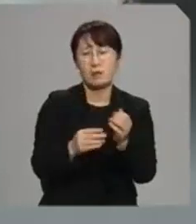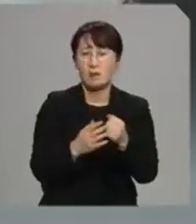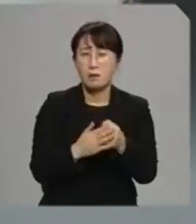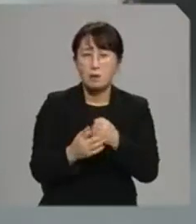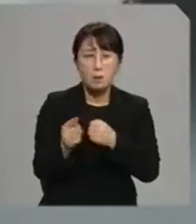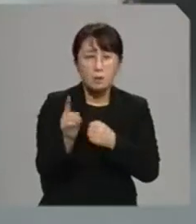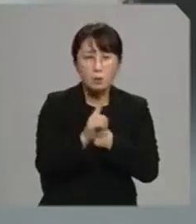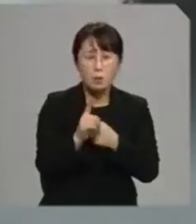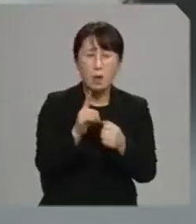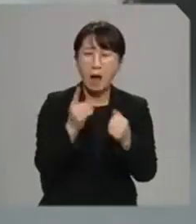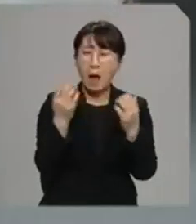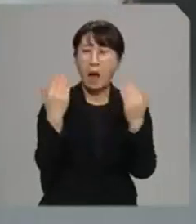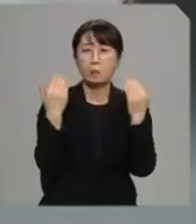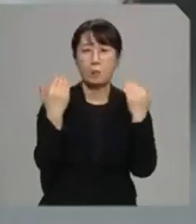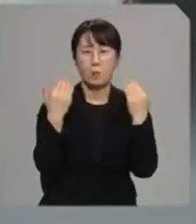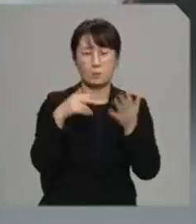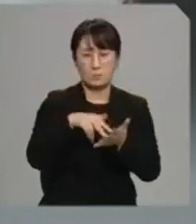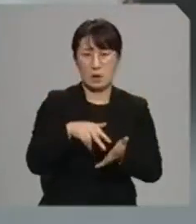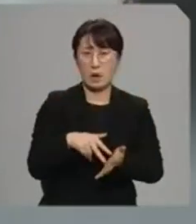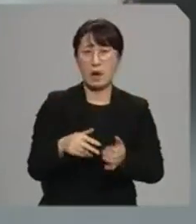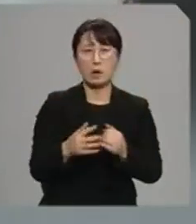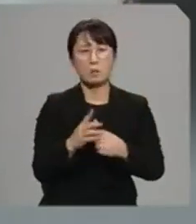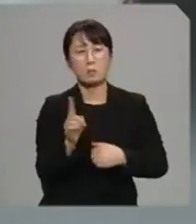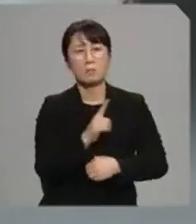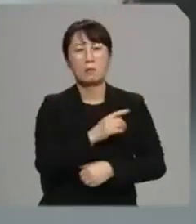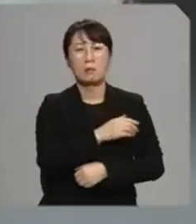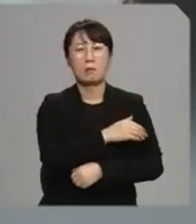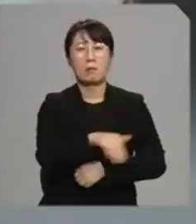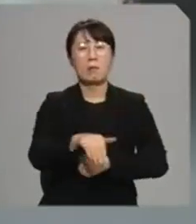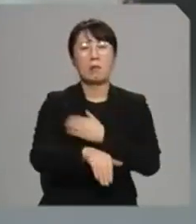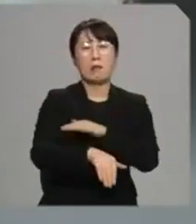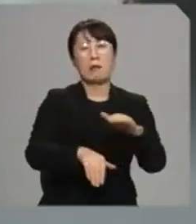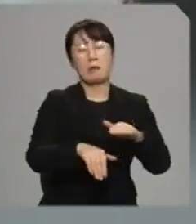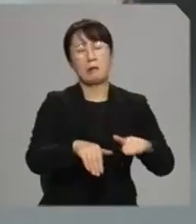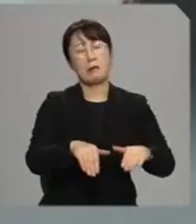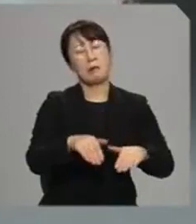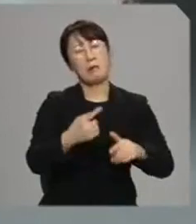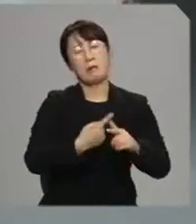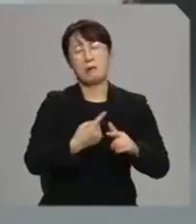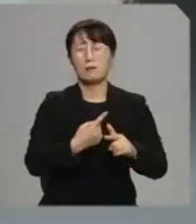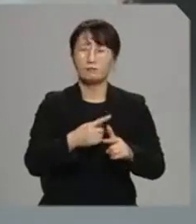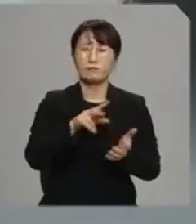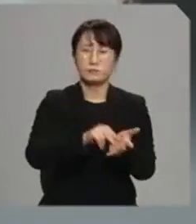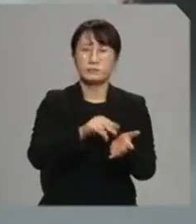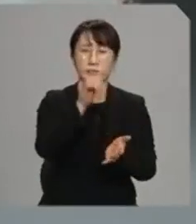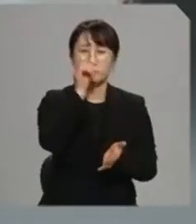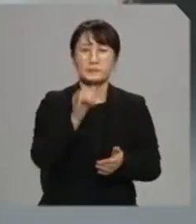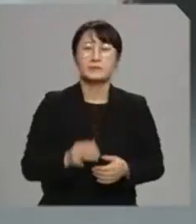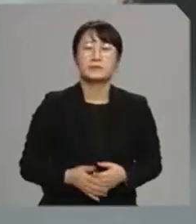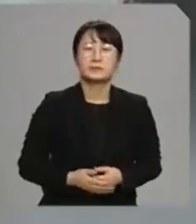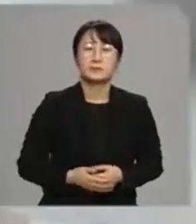소극적인 대응 탓에 문제가 방치되고 있습니다 신주현 기자의 보도입니다